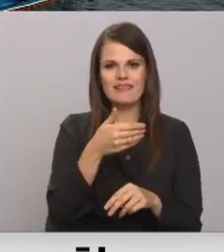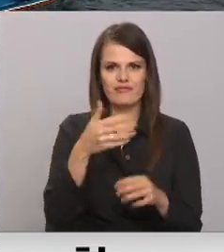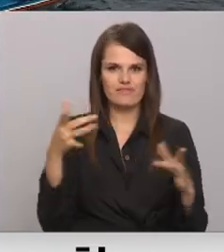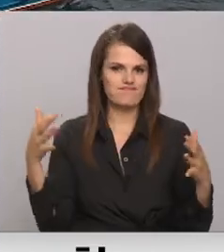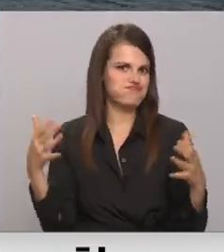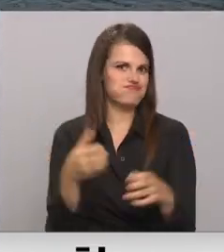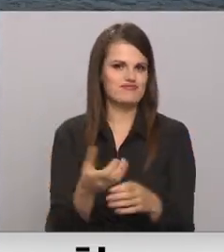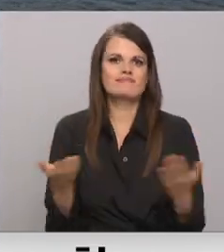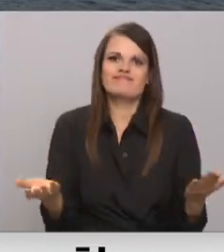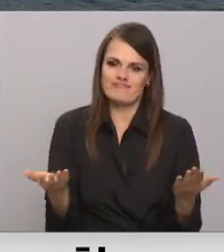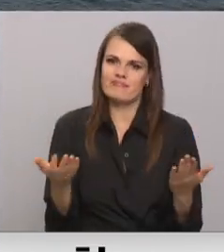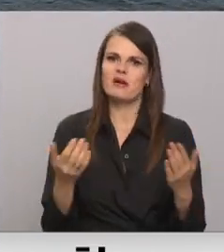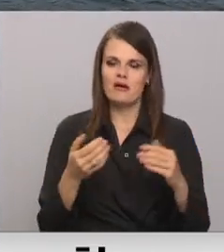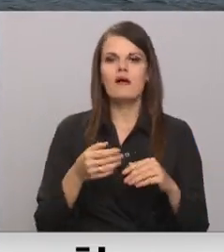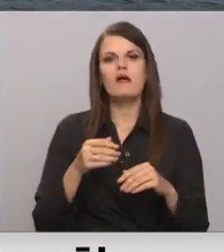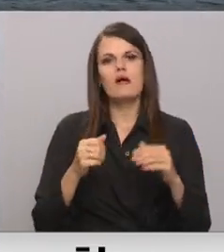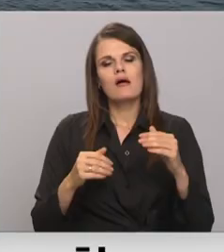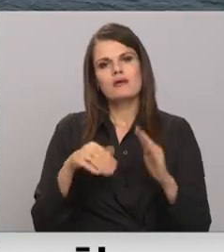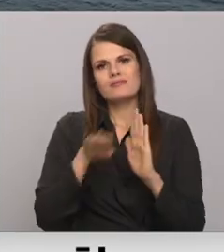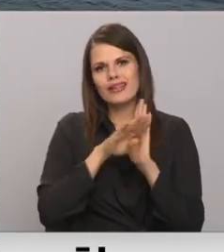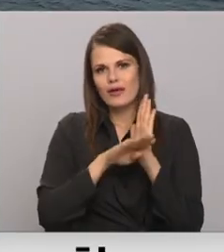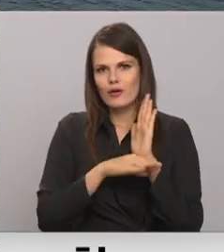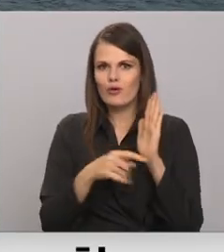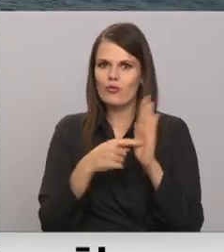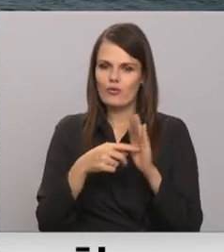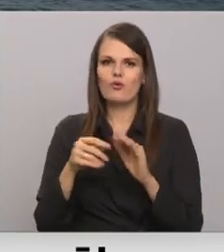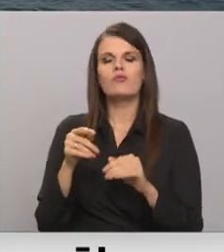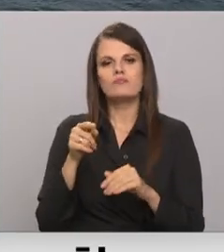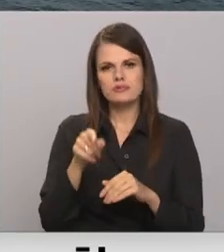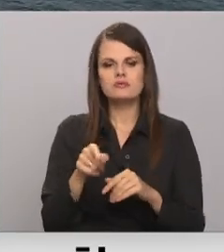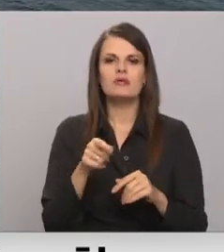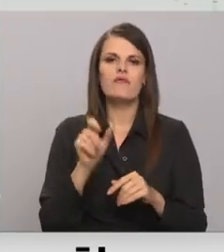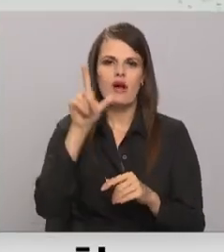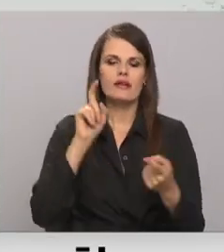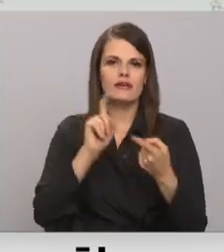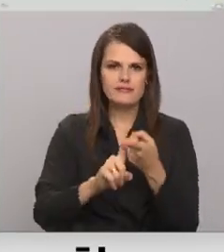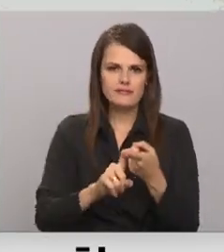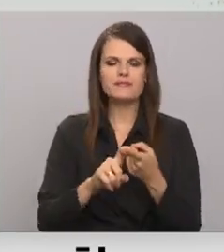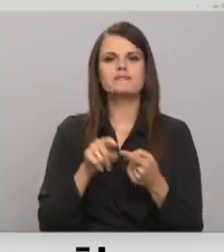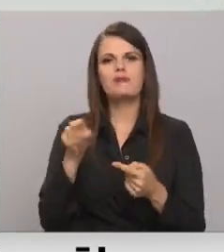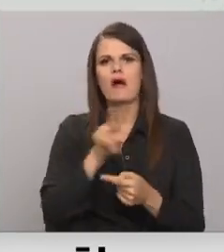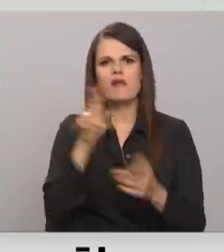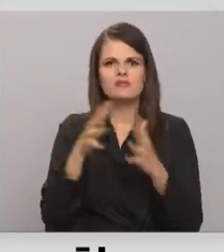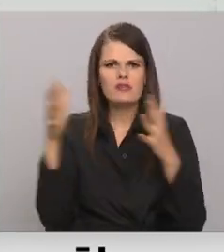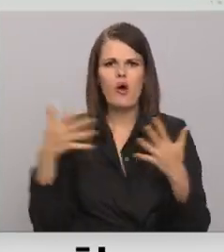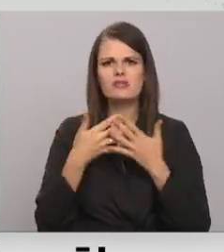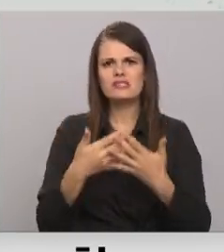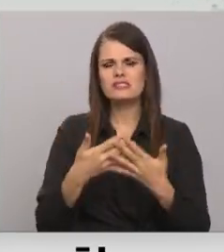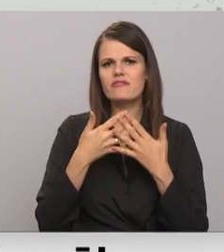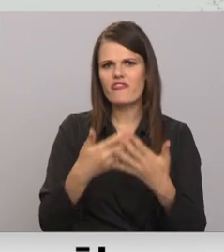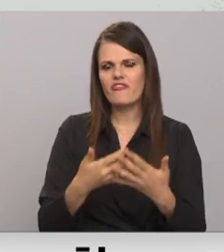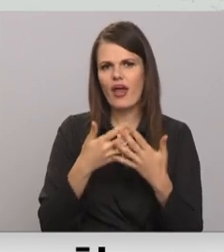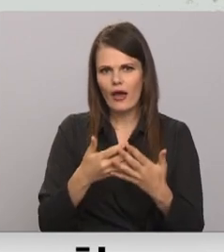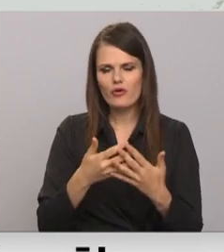zvejniekiem. Kvotu palielinājums vairāk skars intensīvās zvejas veicējus, jo sīkākās reņģes, kas vairojas, ir dziļumā, un